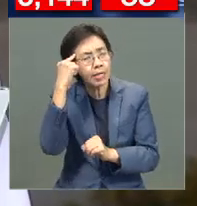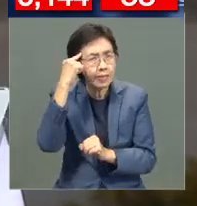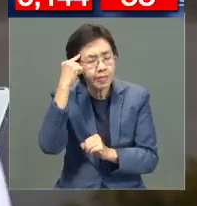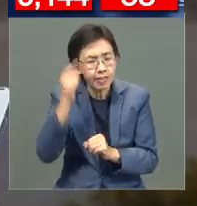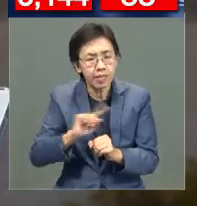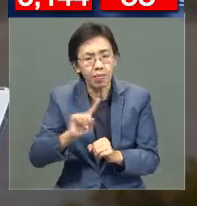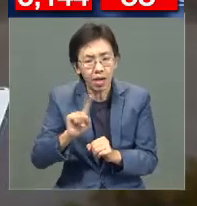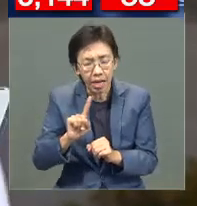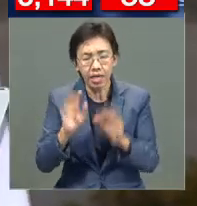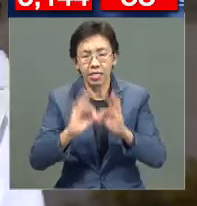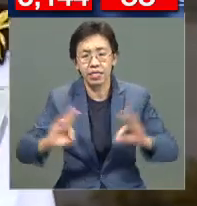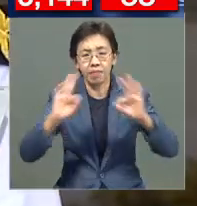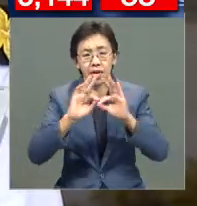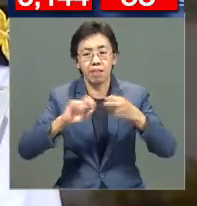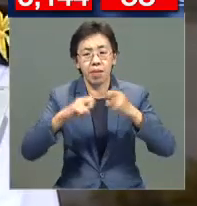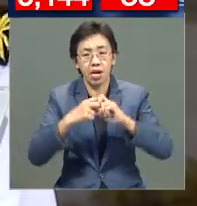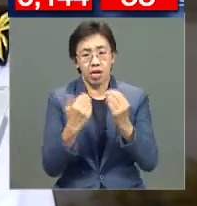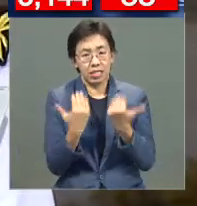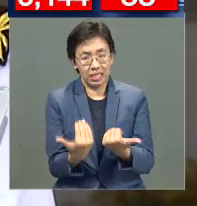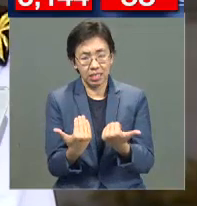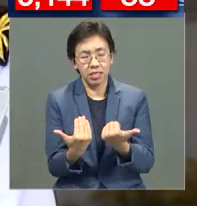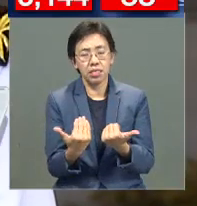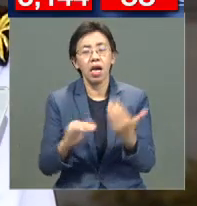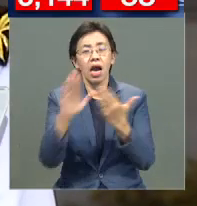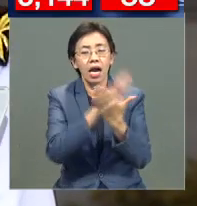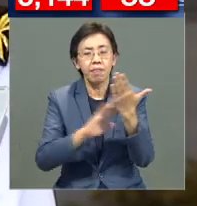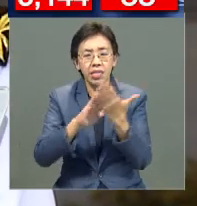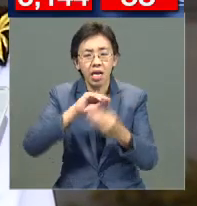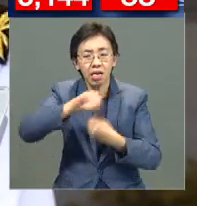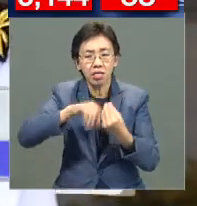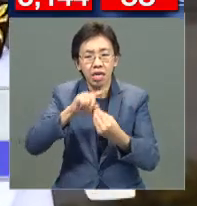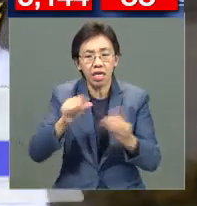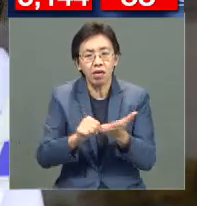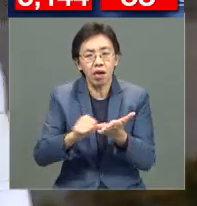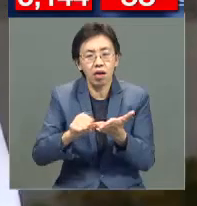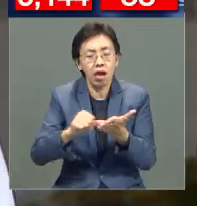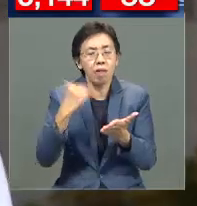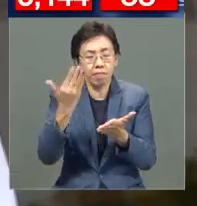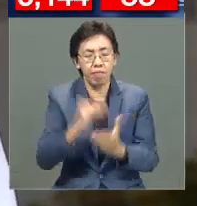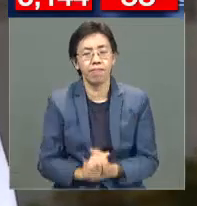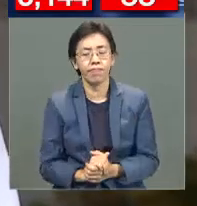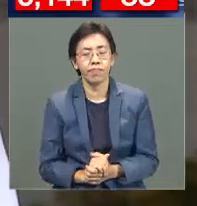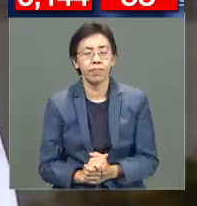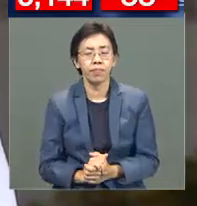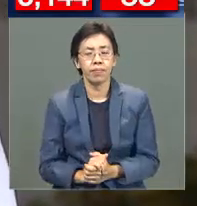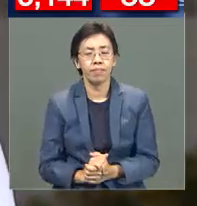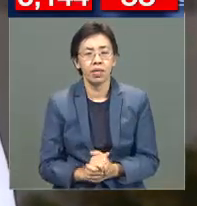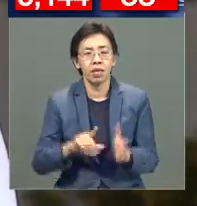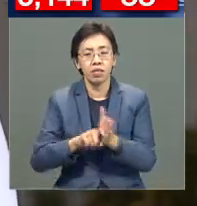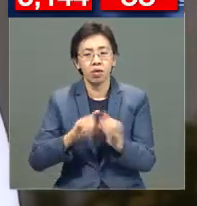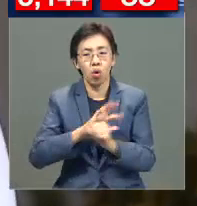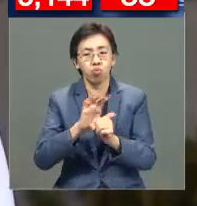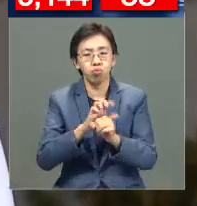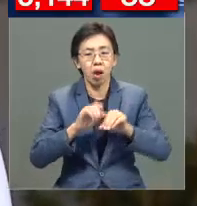าสำคัญที่สุดของบ้านเมืองวันนี้ก็คือเรื่องการเดินหน้าประเทศเศรษฐกิจต่างๆเราเนี่ยเรื่องการเผชิญสถานการณ์โควิดในปัจจุบัน